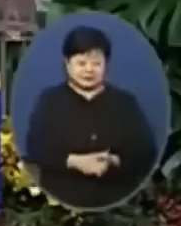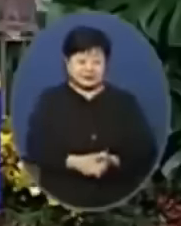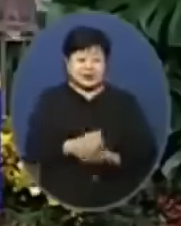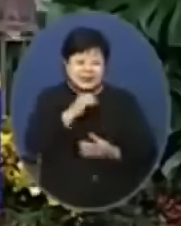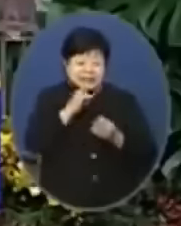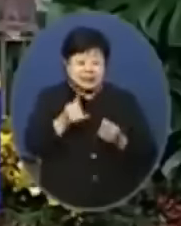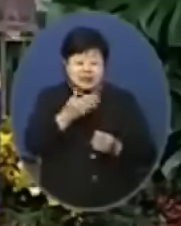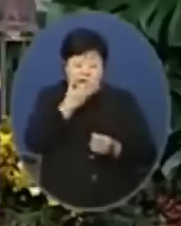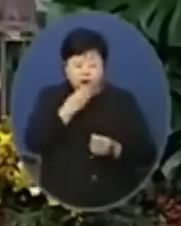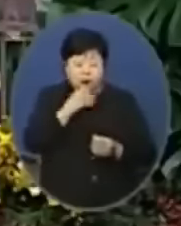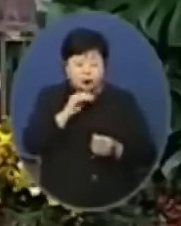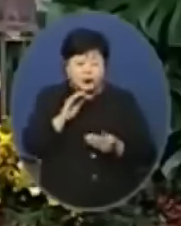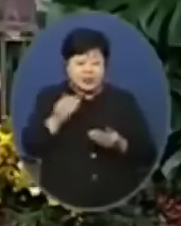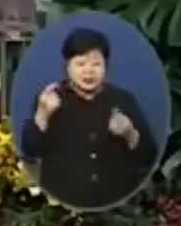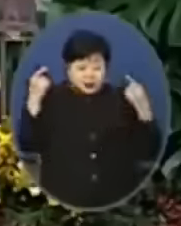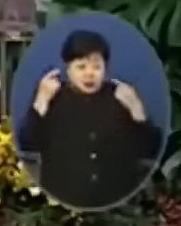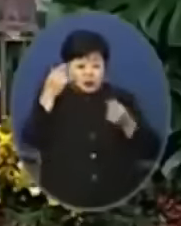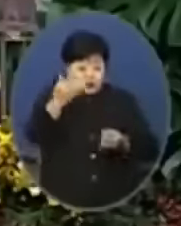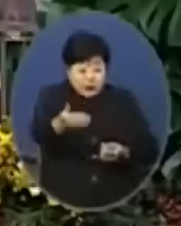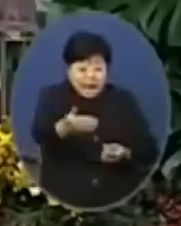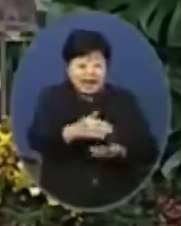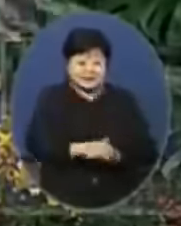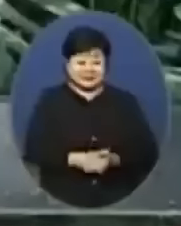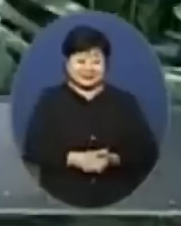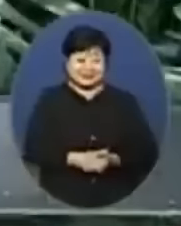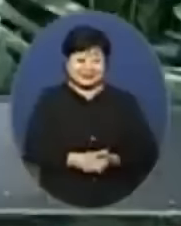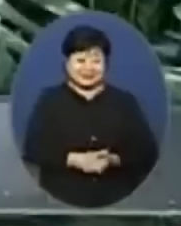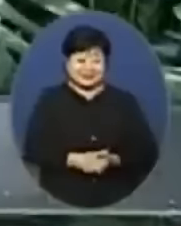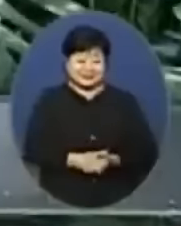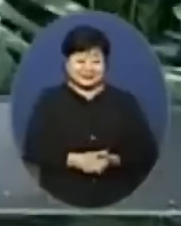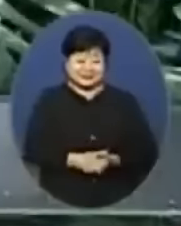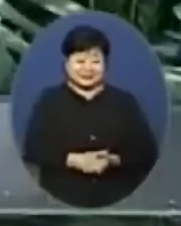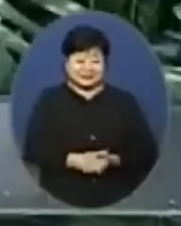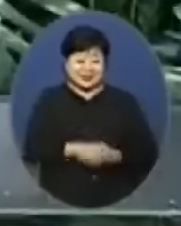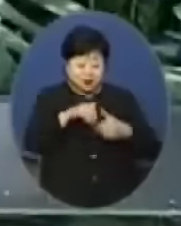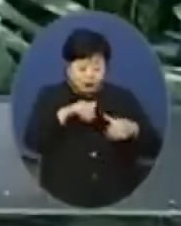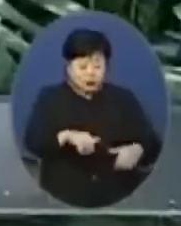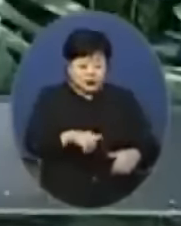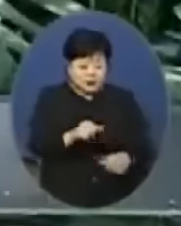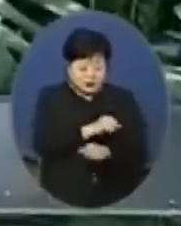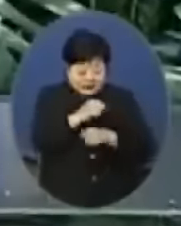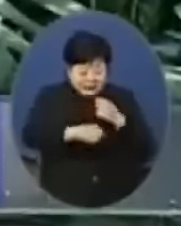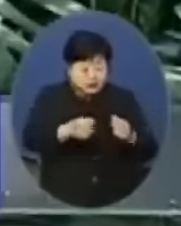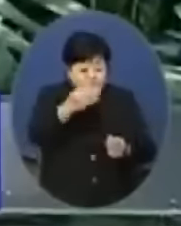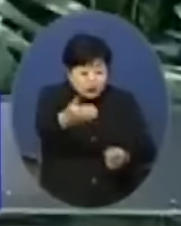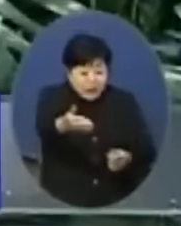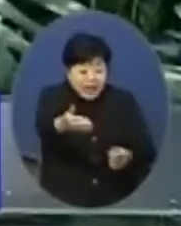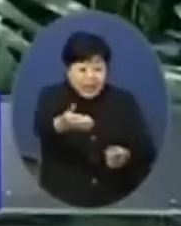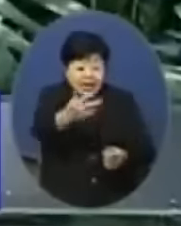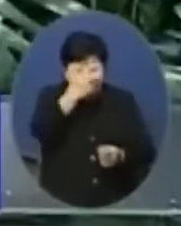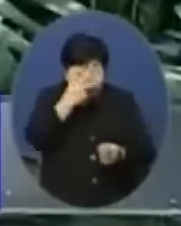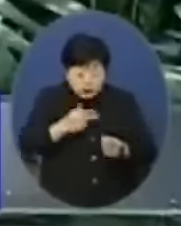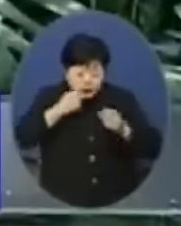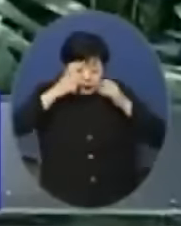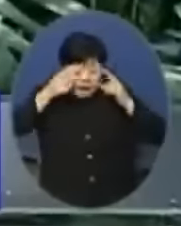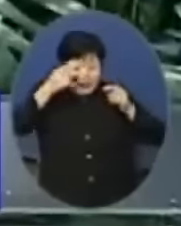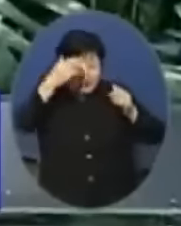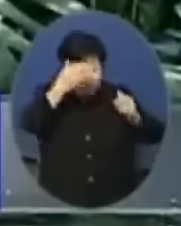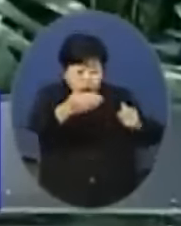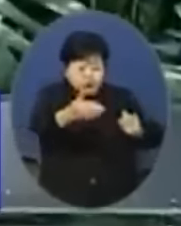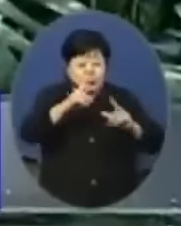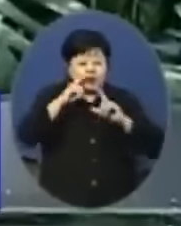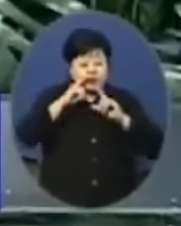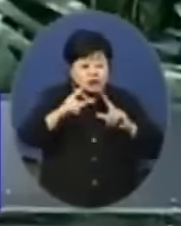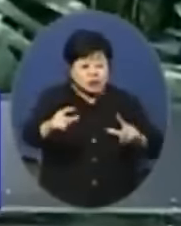가난한 자에게 복된 소식, 그 다음에는 포로된 자에게 자유를, 눈먼 자에게 다시 보게 함을